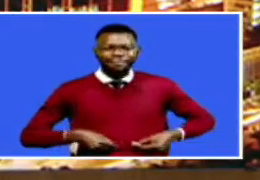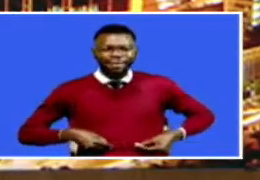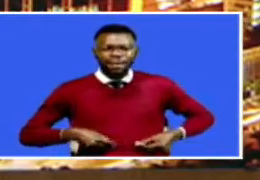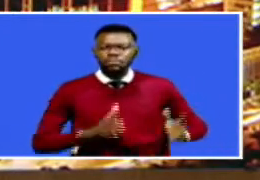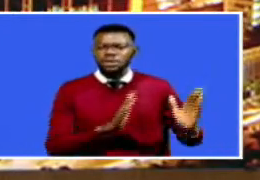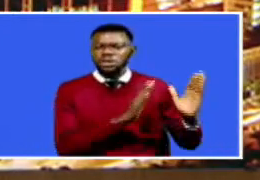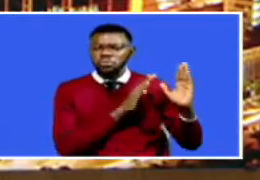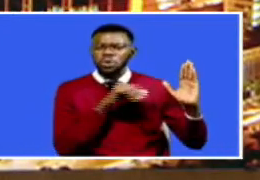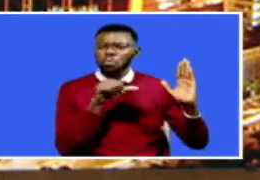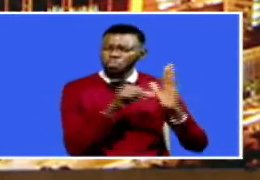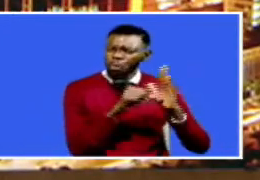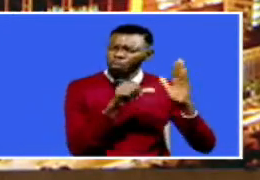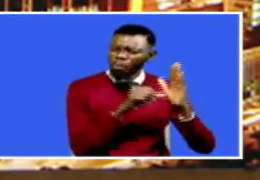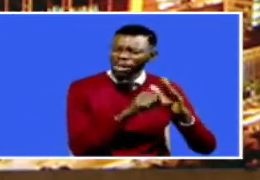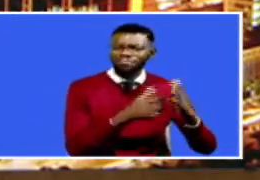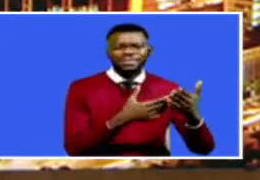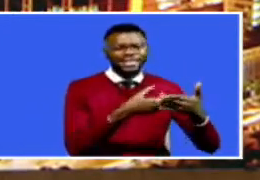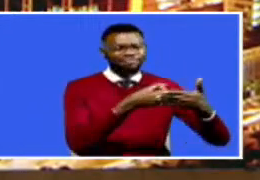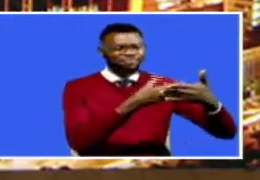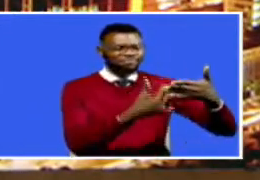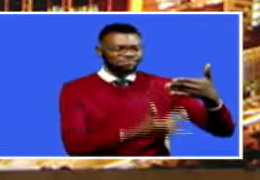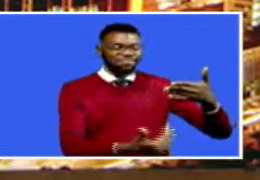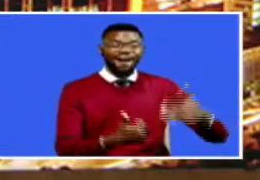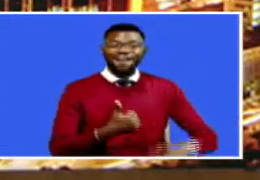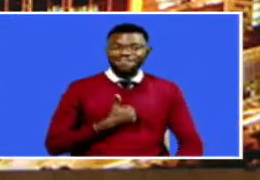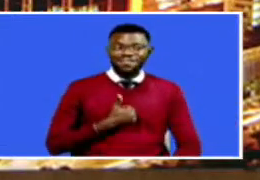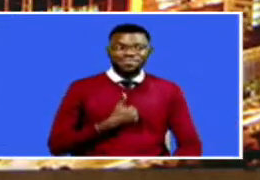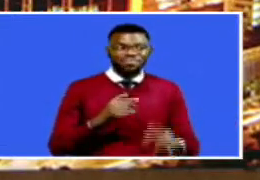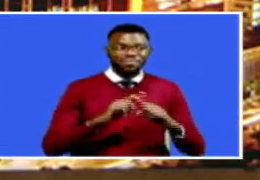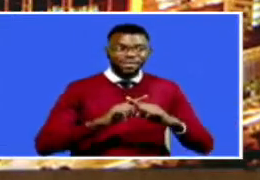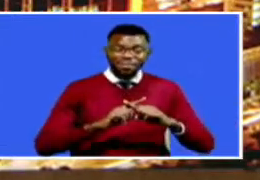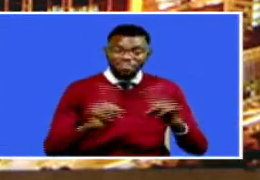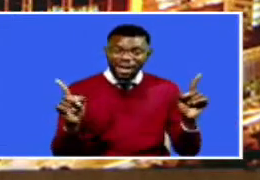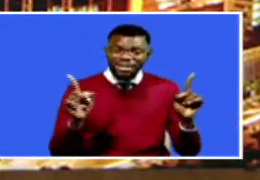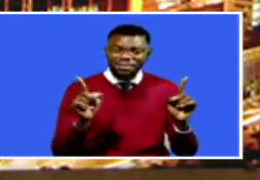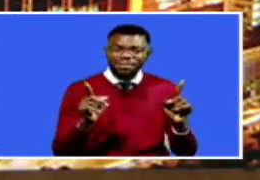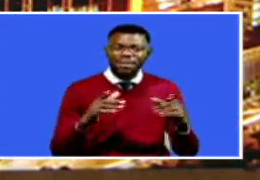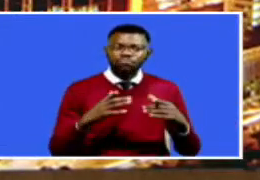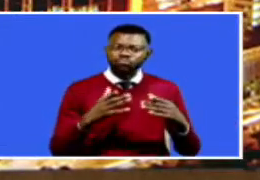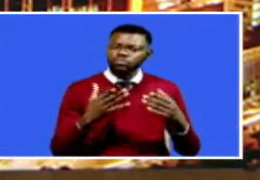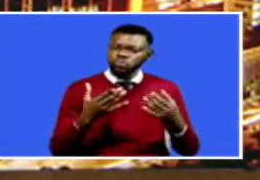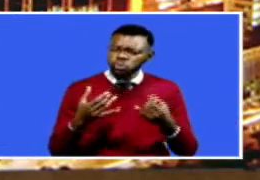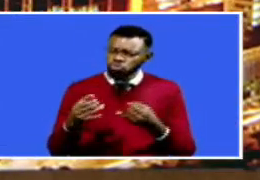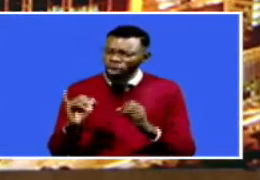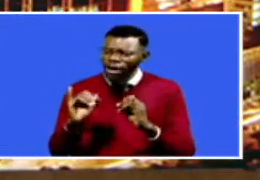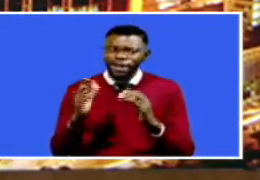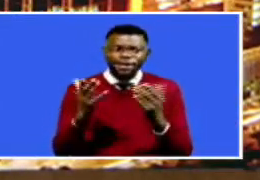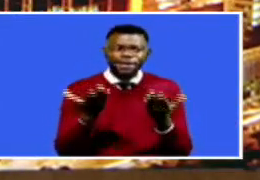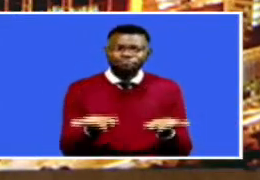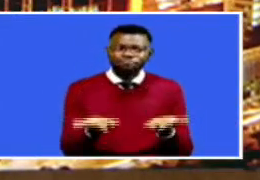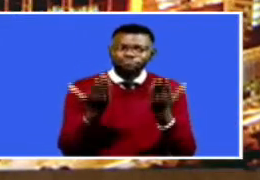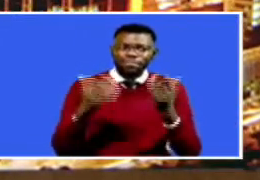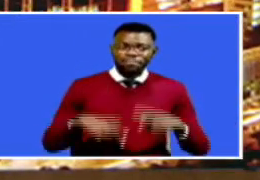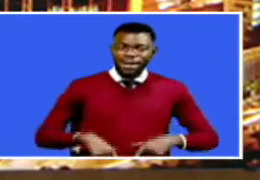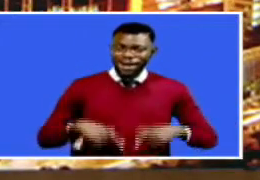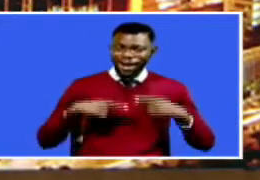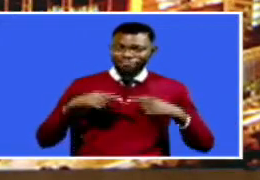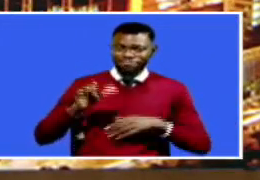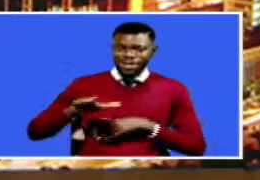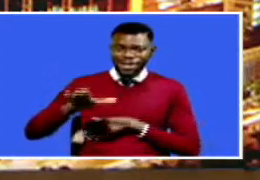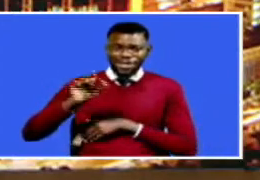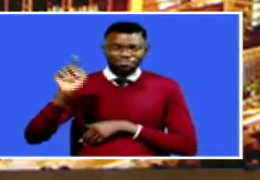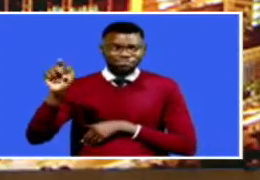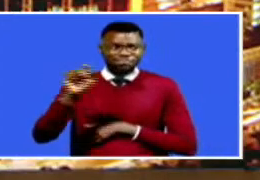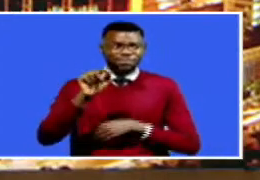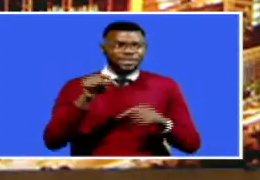utovu wa usalama na kadhalika. Licha ya hali hii, kumekuwepo na juhudi za kuimarisha viwango vya maisha kwenye maeneo hayo,